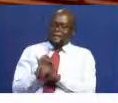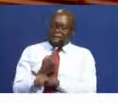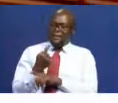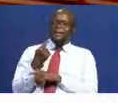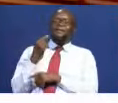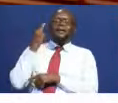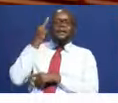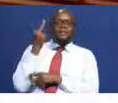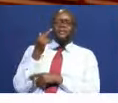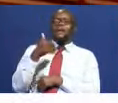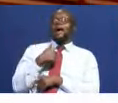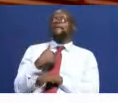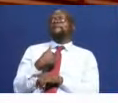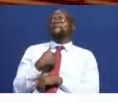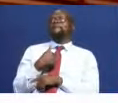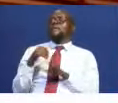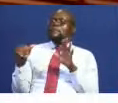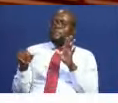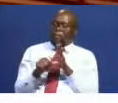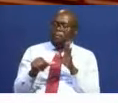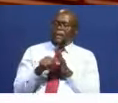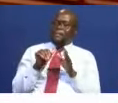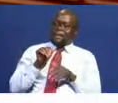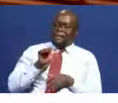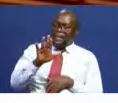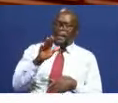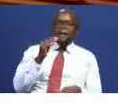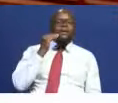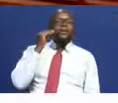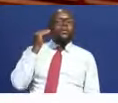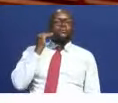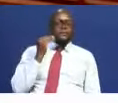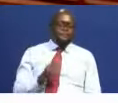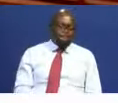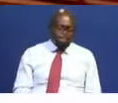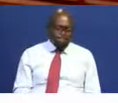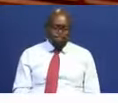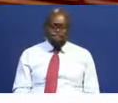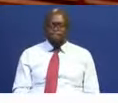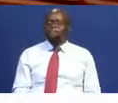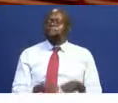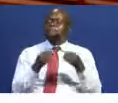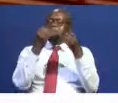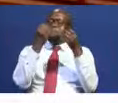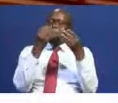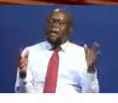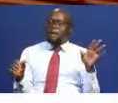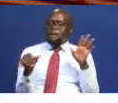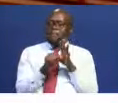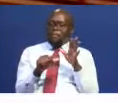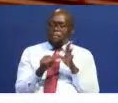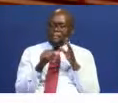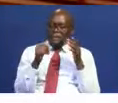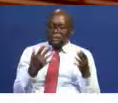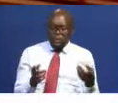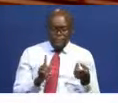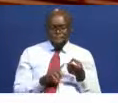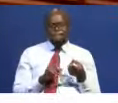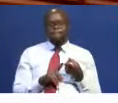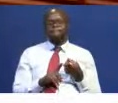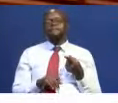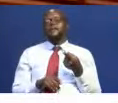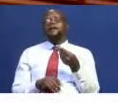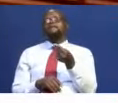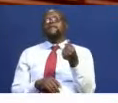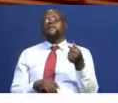ambazo zinawakwaza katika maeneo yao wanayoishi. Sababu nyingi zinazowakwaza mheshimiwa, nikitaja